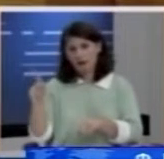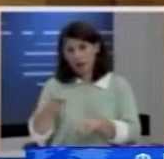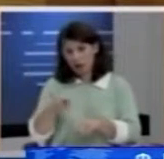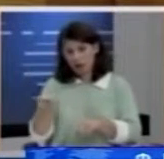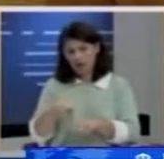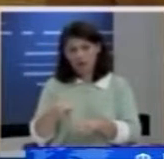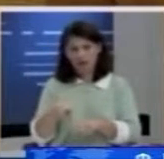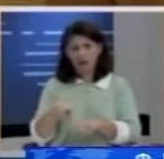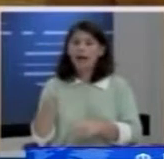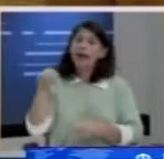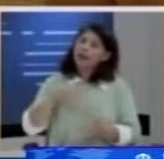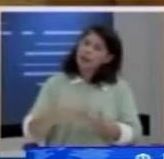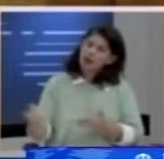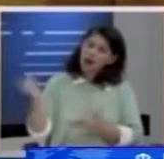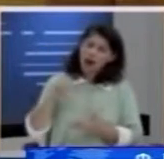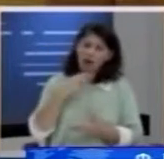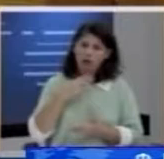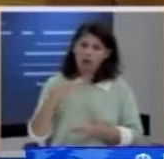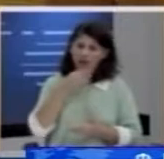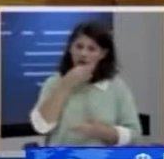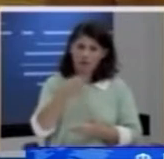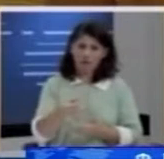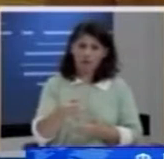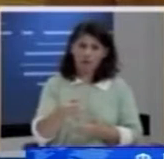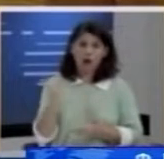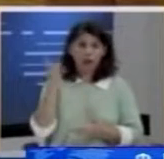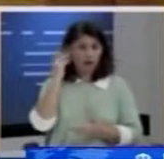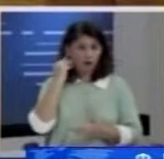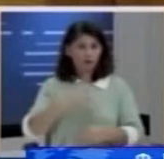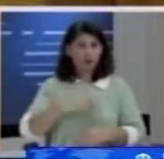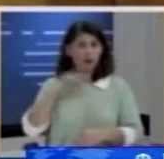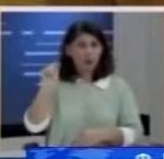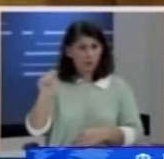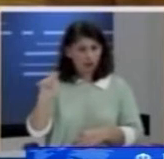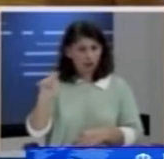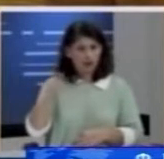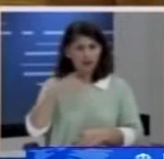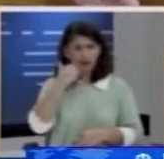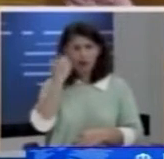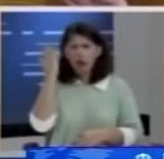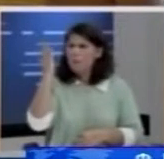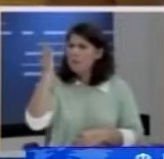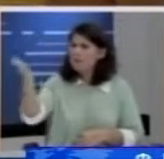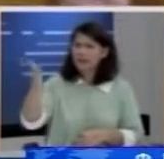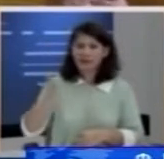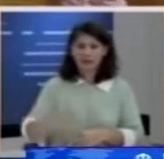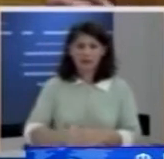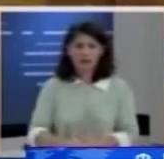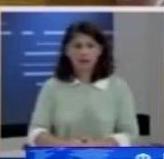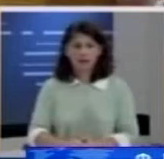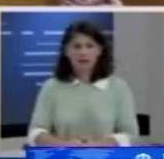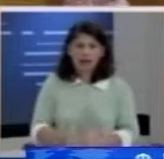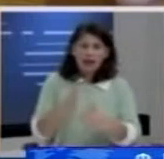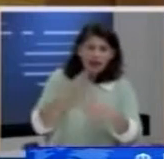κάτι άλλο. Για όσα ακούστηκαν για τον κύριο Αποστολάκη, είναι ντροπή σας να